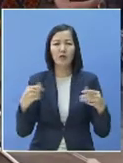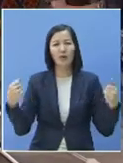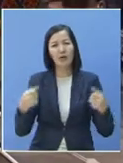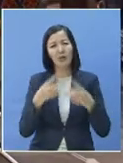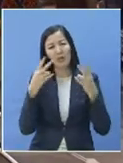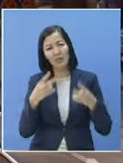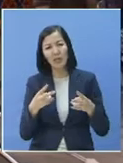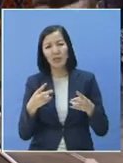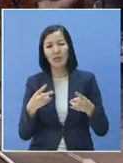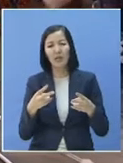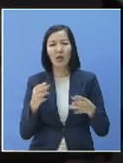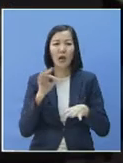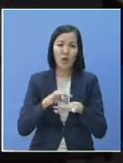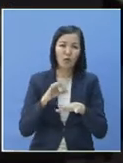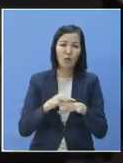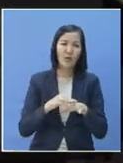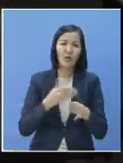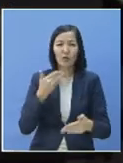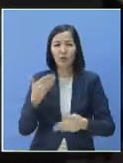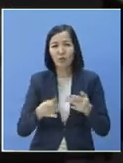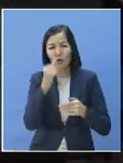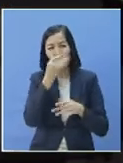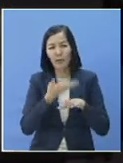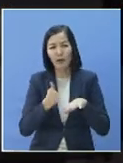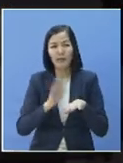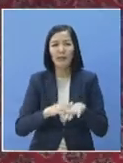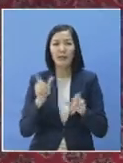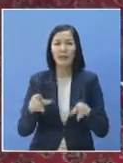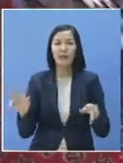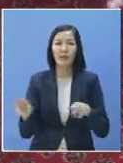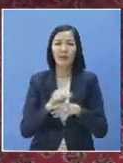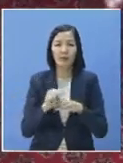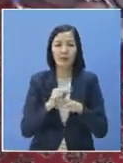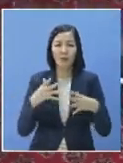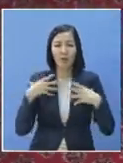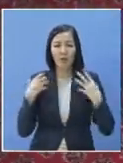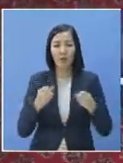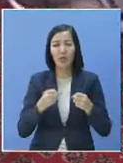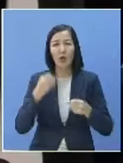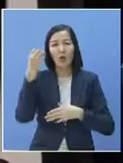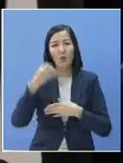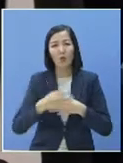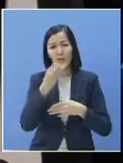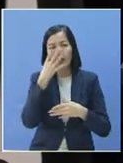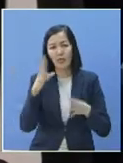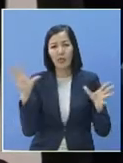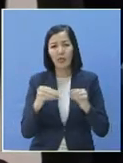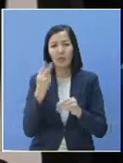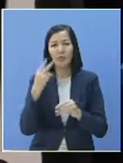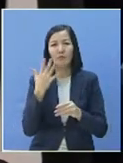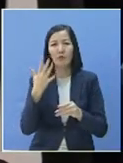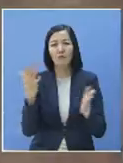қимыл қозғалысы қиын адамдарды оңалту. Осыдан 2 жыл бұрын Жапония мемлекетінің қаржыландыруымен орталық қызметкерлері озық үлгідегі 25